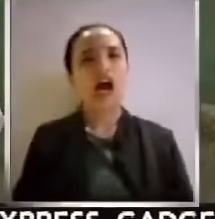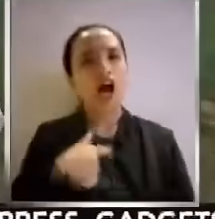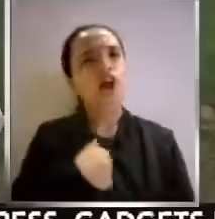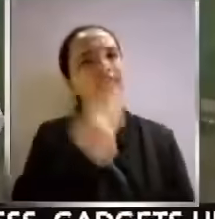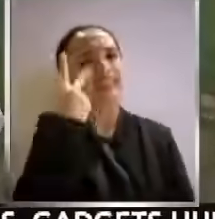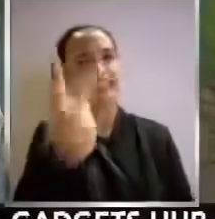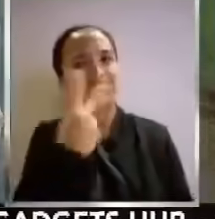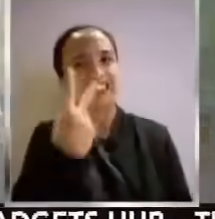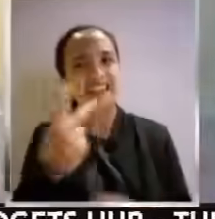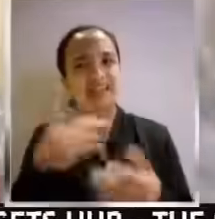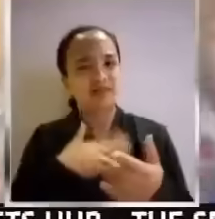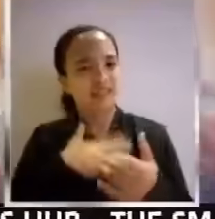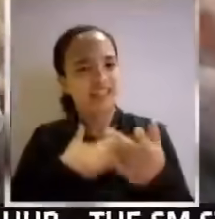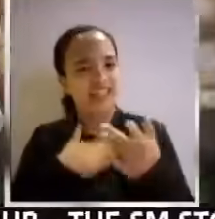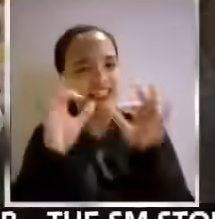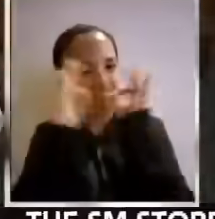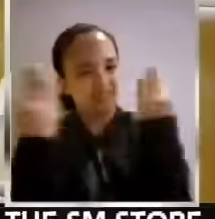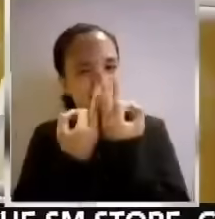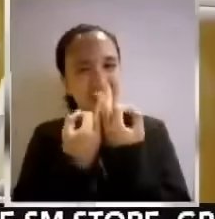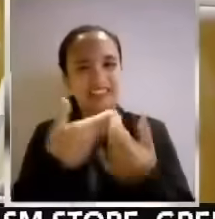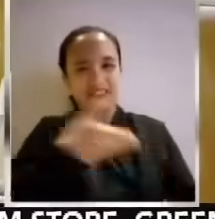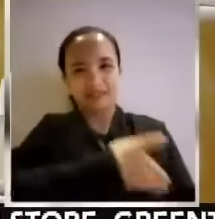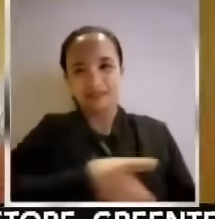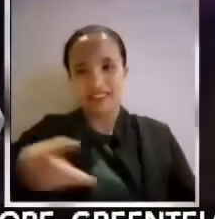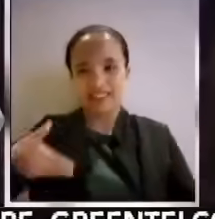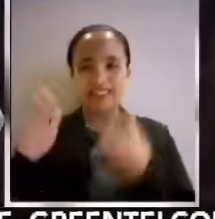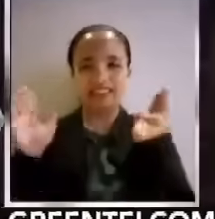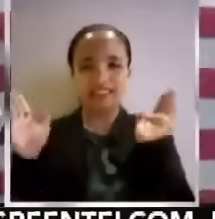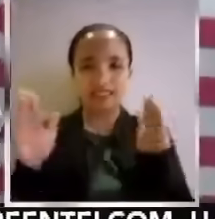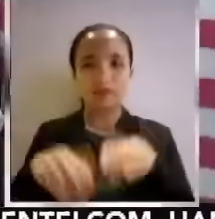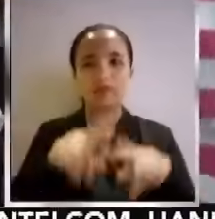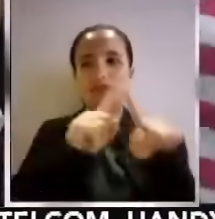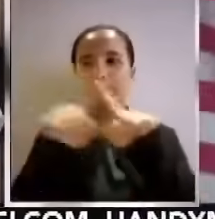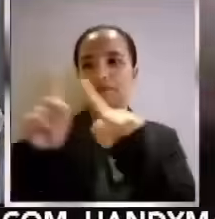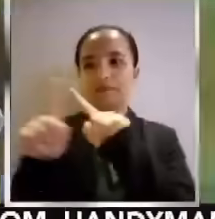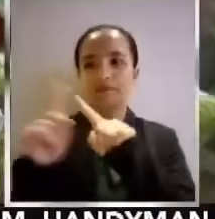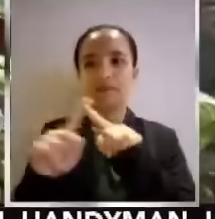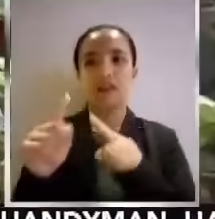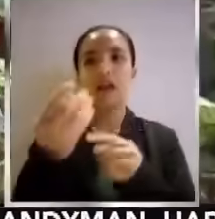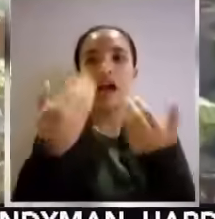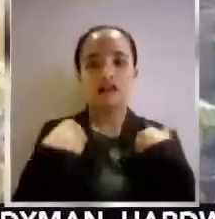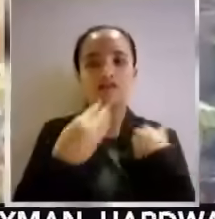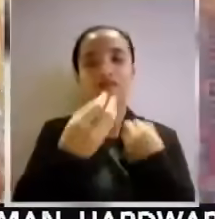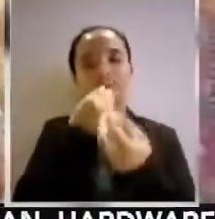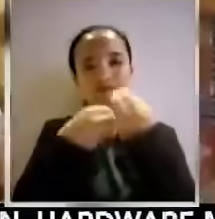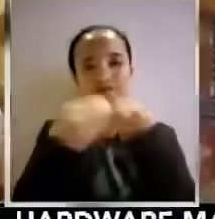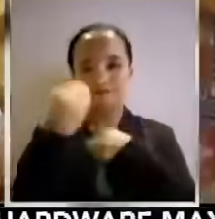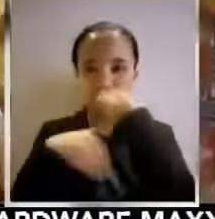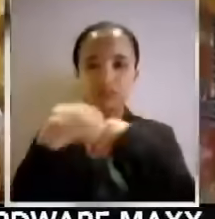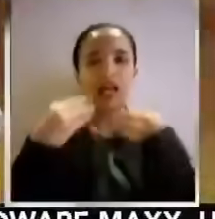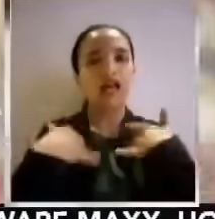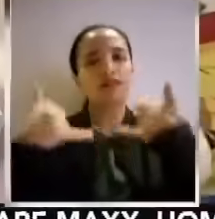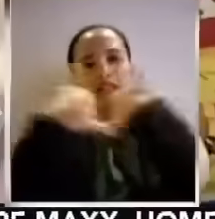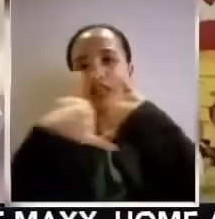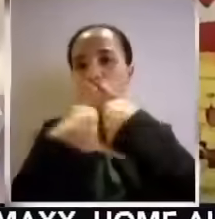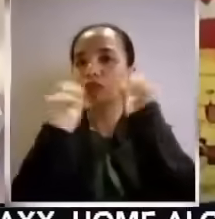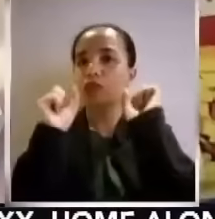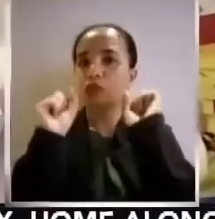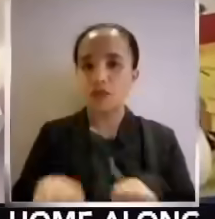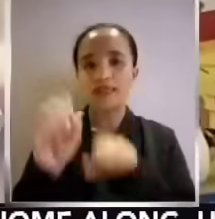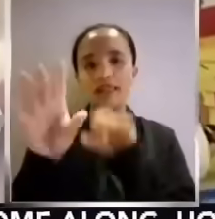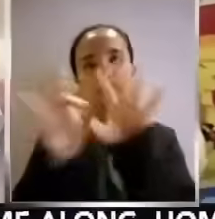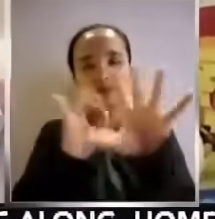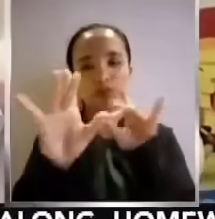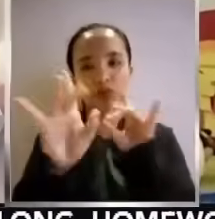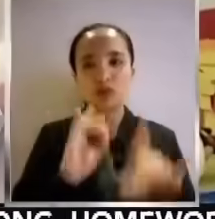na manananggal! Kaliwat kanan din ang mga kainan. Marami ring games na pwedeng pagpilian. Napakasaya po